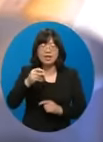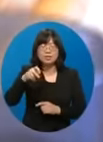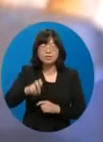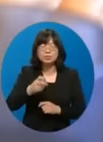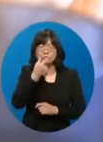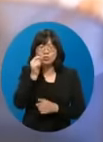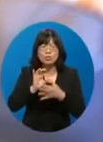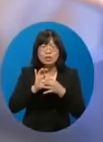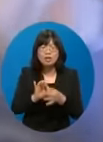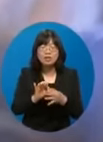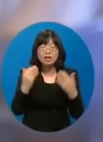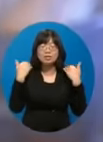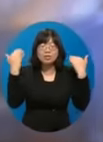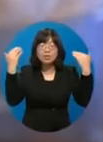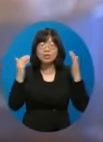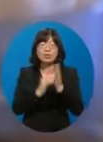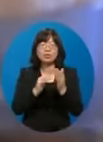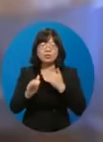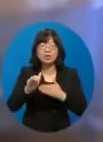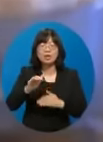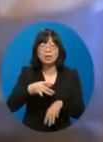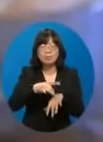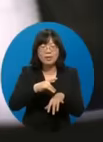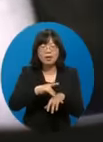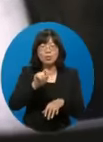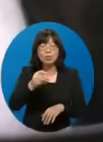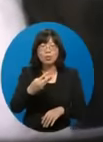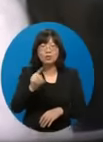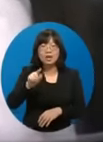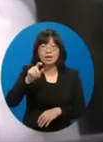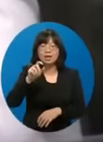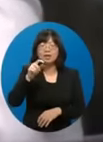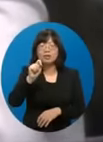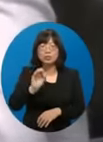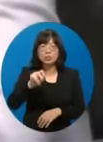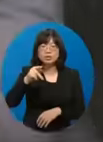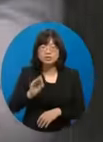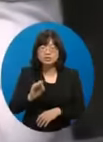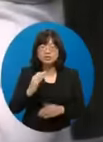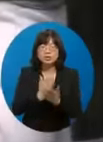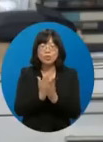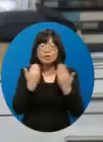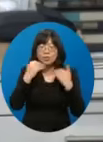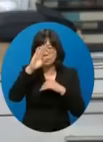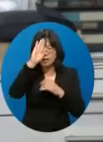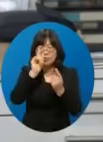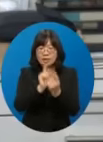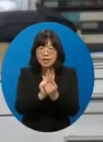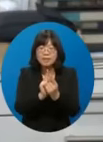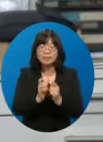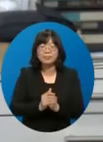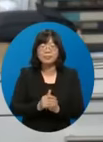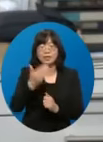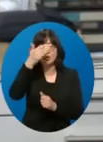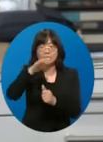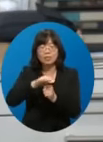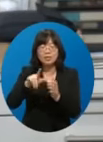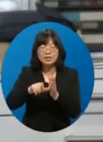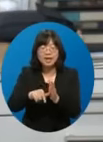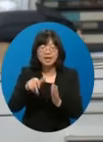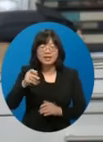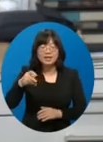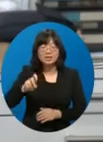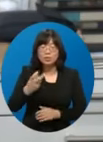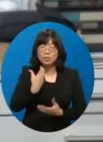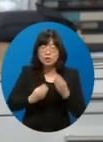지속되면 성인이 돼서도 골다공증과 각성인 병에 시달릴 수 있습니다 청소년기에 칼슘 시가